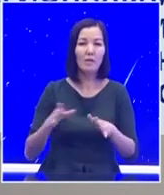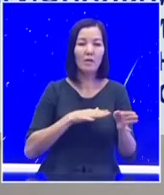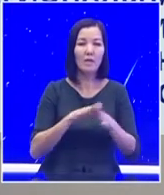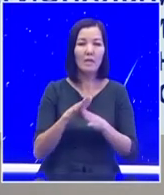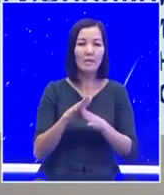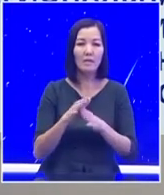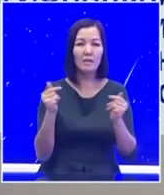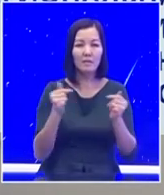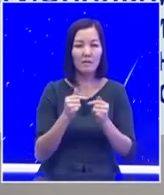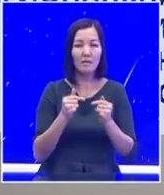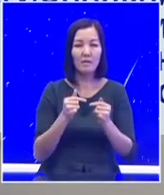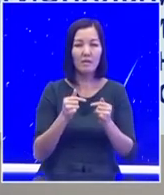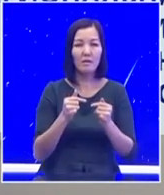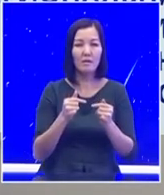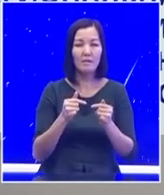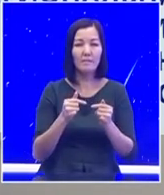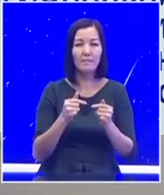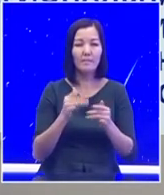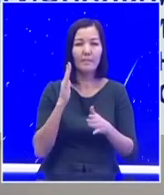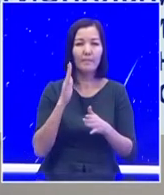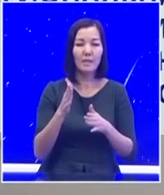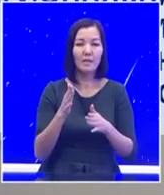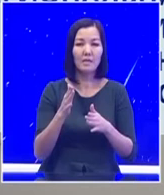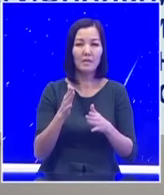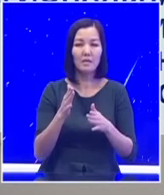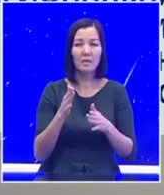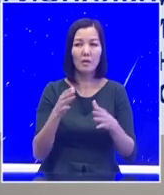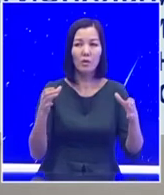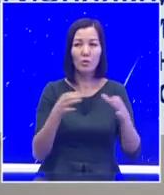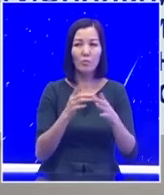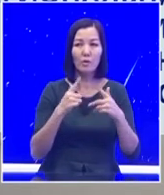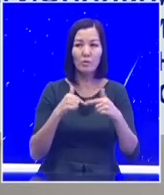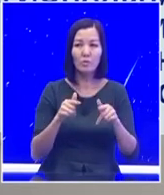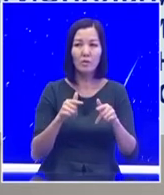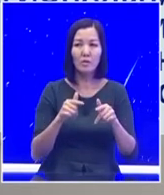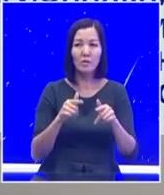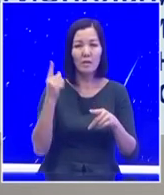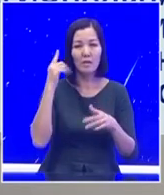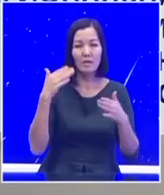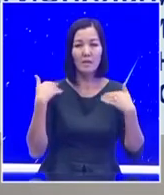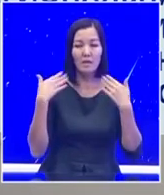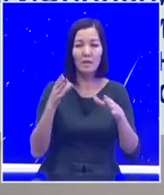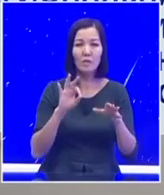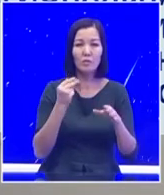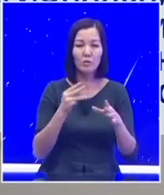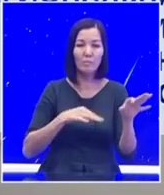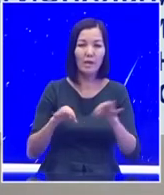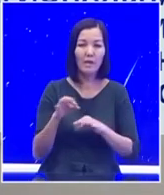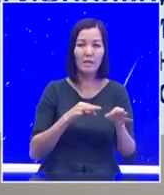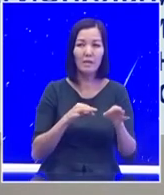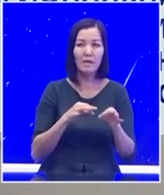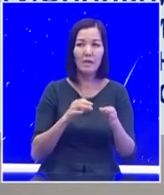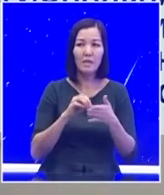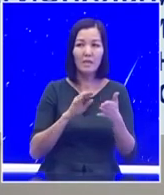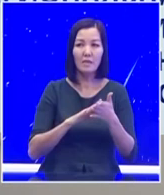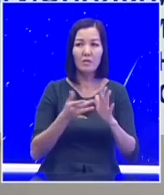соответственно, должна быть тоже по месту района. Дальше, как только группа создана, они придумывают какую-то идею своего социального проекта, они регистрируются